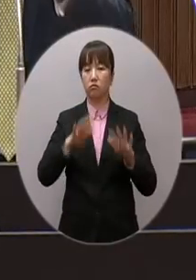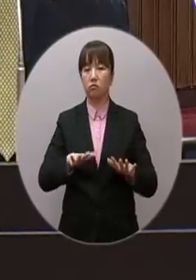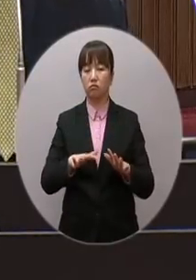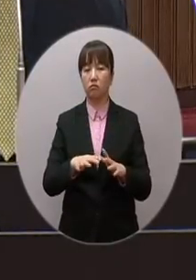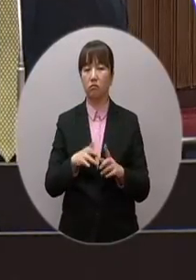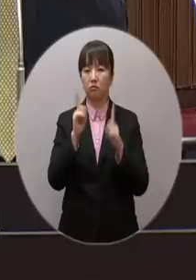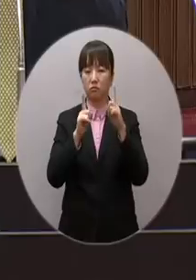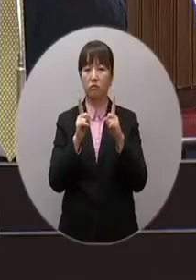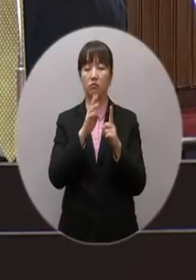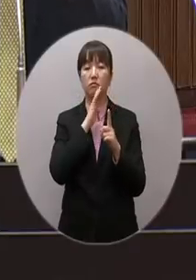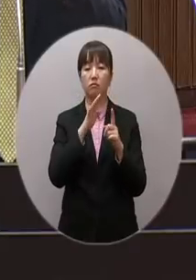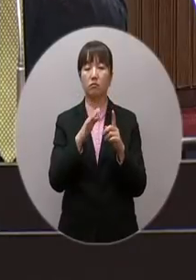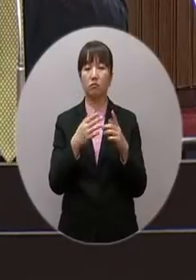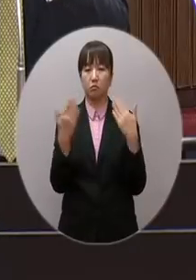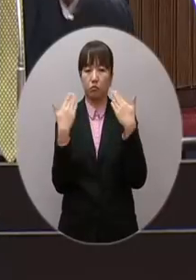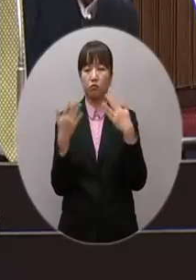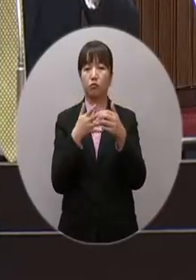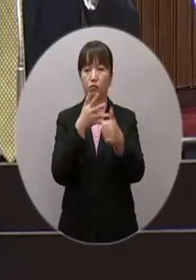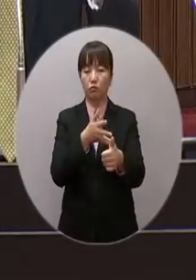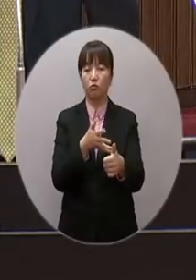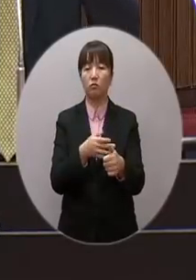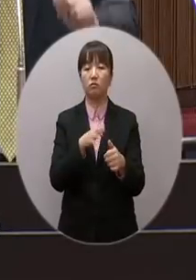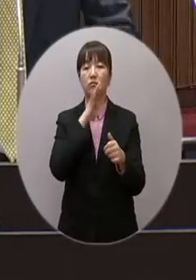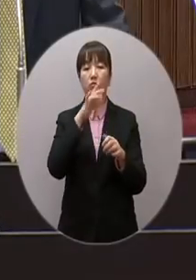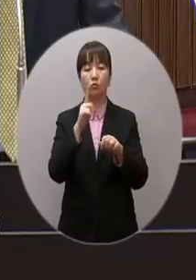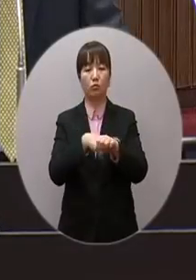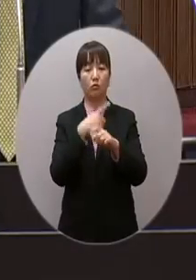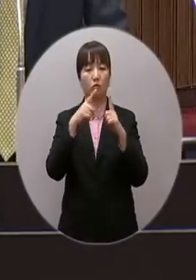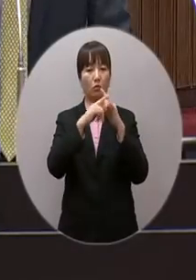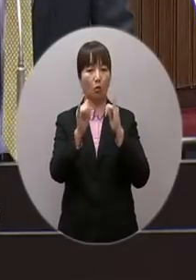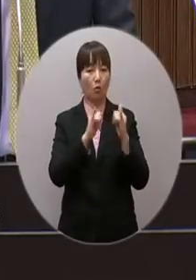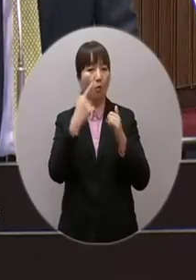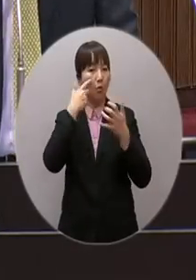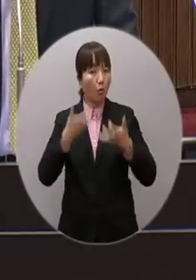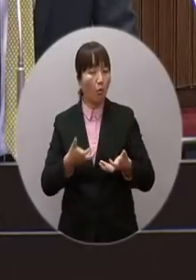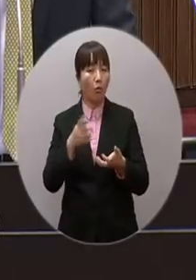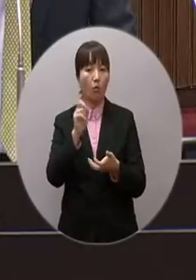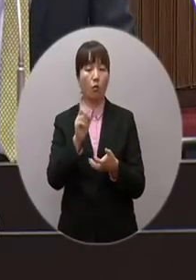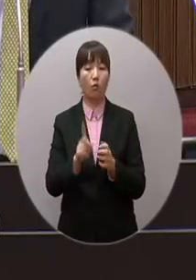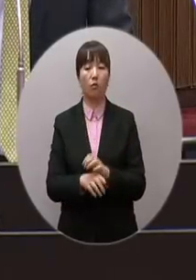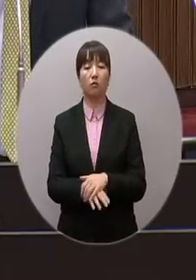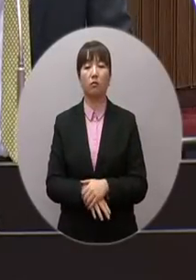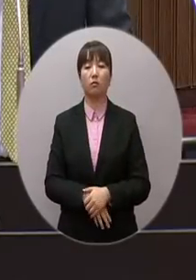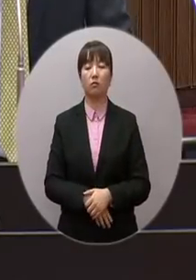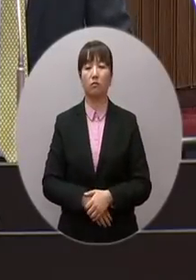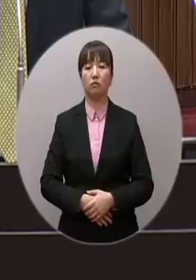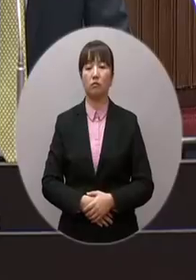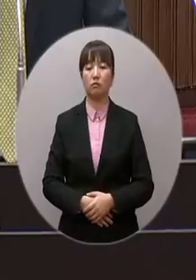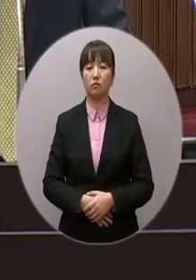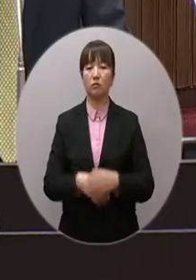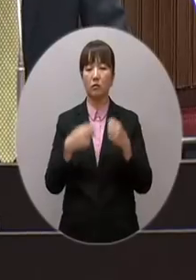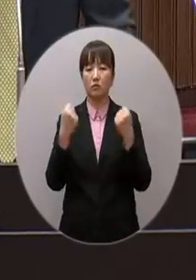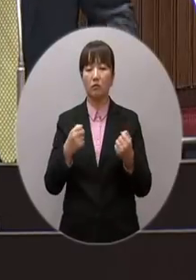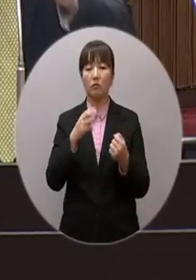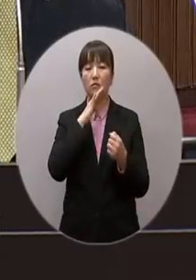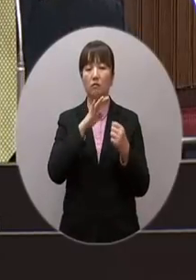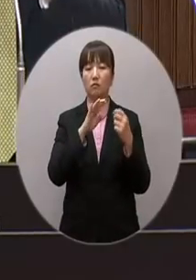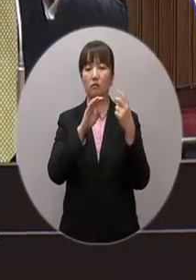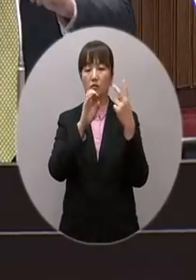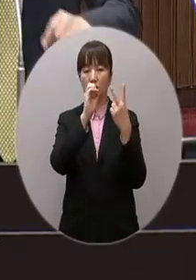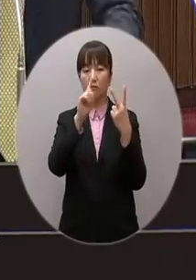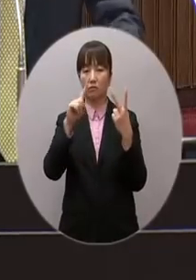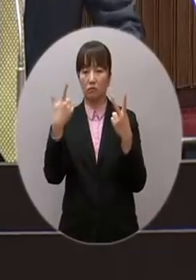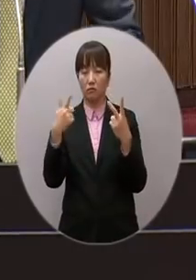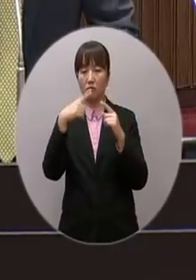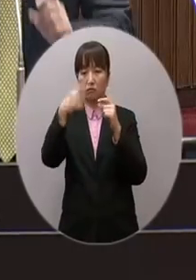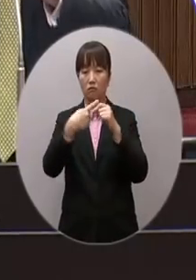在要比较进入具体的问题，我们就从人民最关心的、最关心的，在2016年